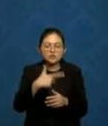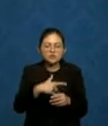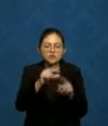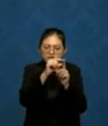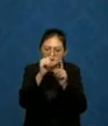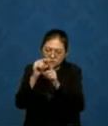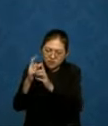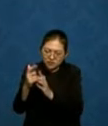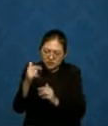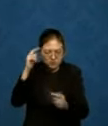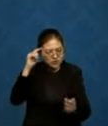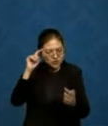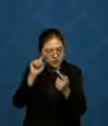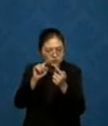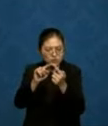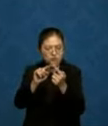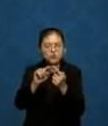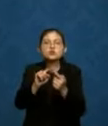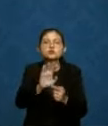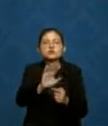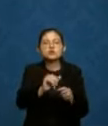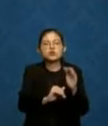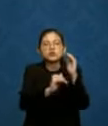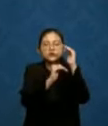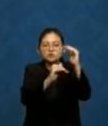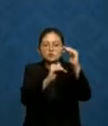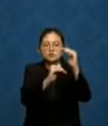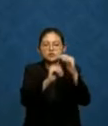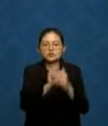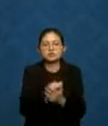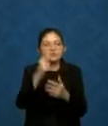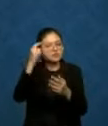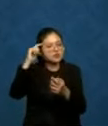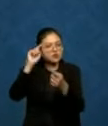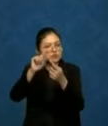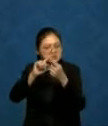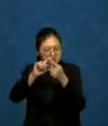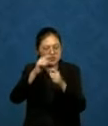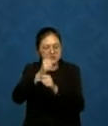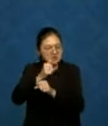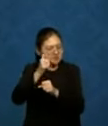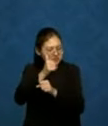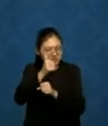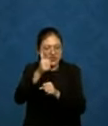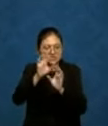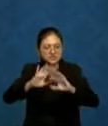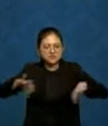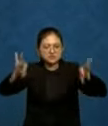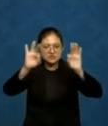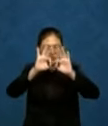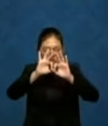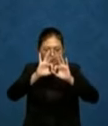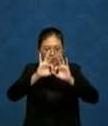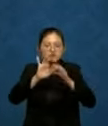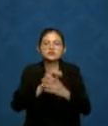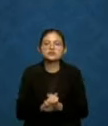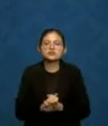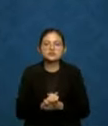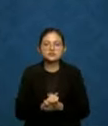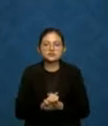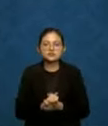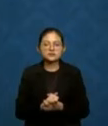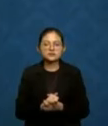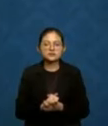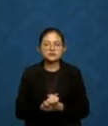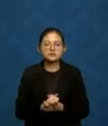หรือวัตถุประสงค์ของท่านที่ที่ท่านวางไว้เนี่ยเป็นเป้าหมายที่ใหญ่ครับและมีความสำคัญเป็นอย่างมาก